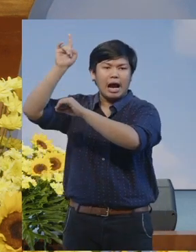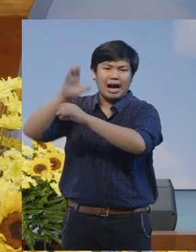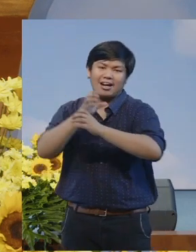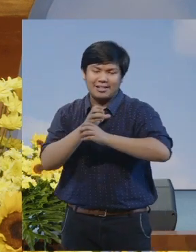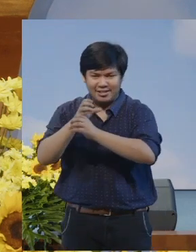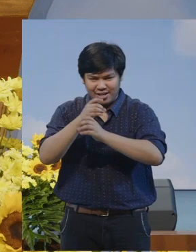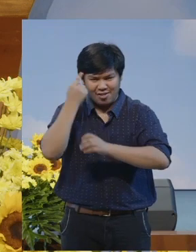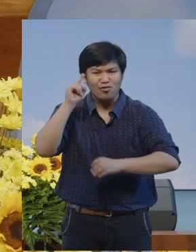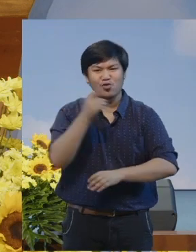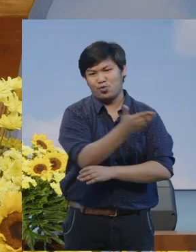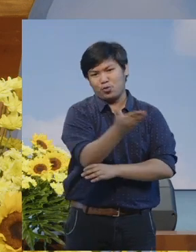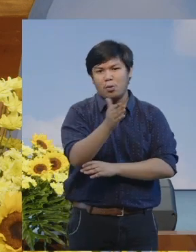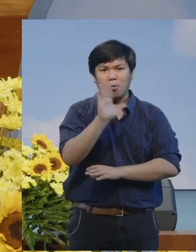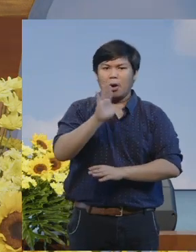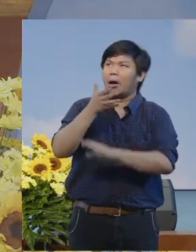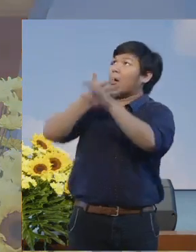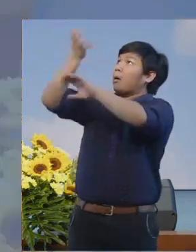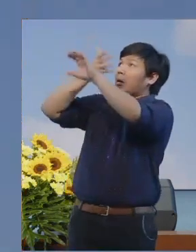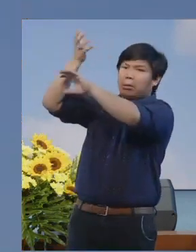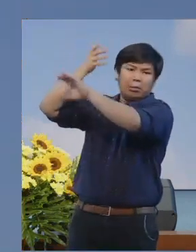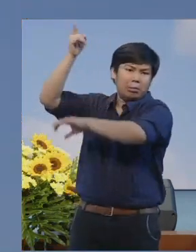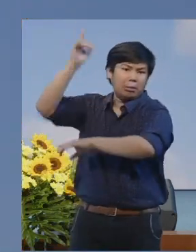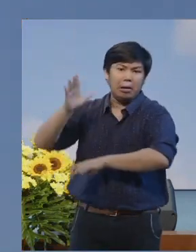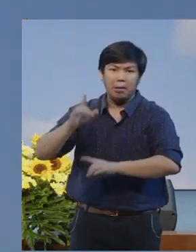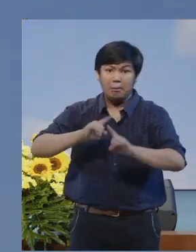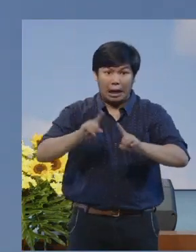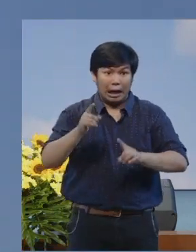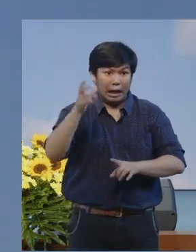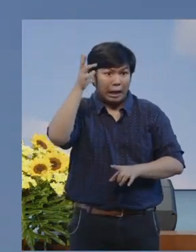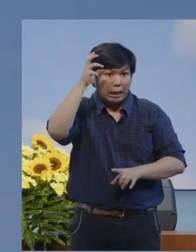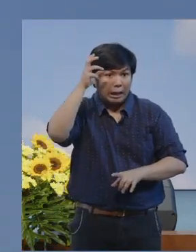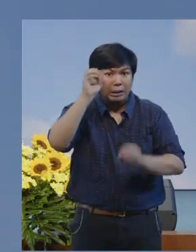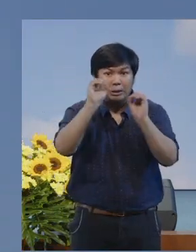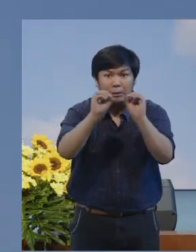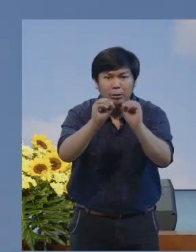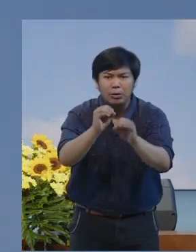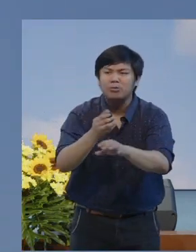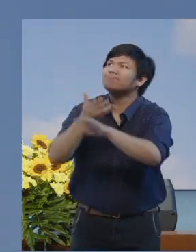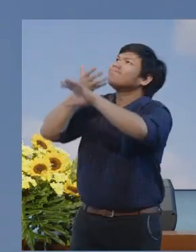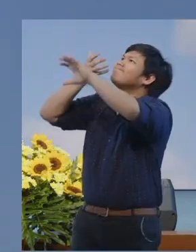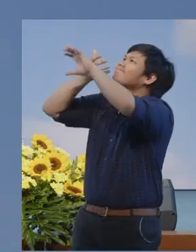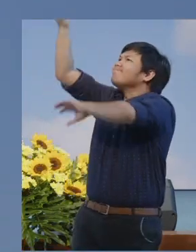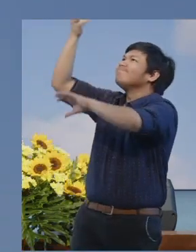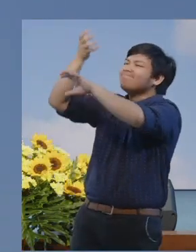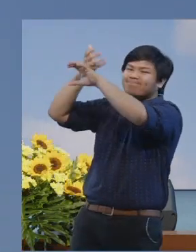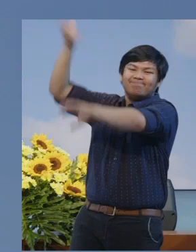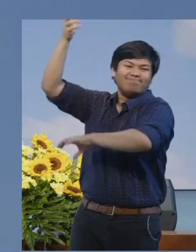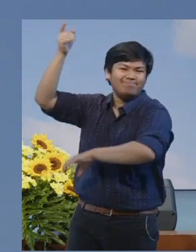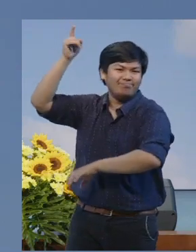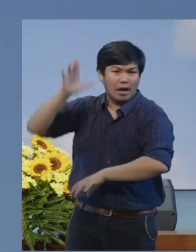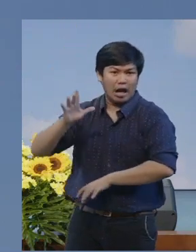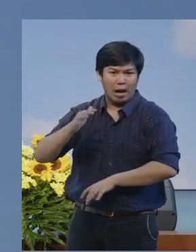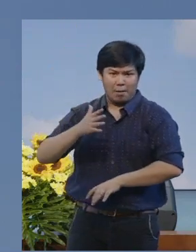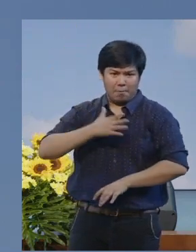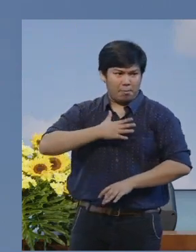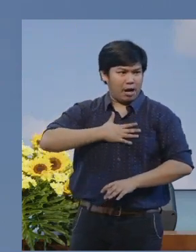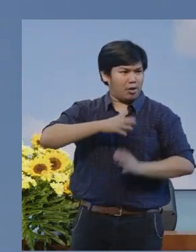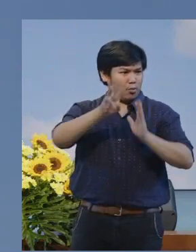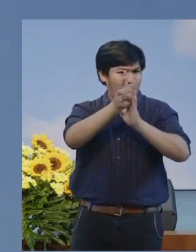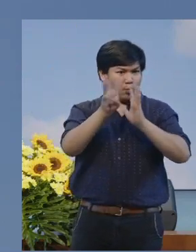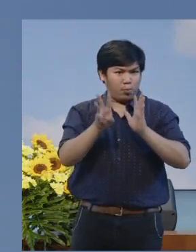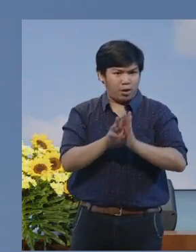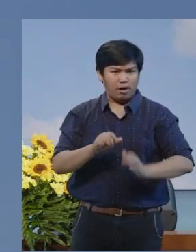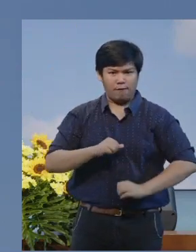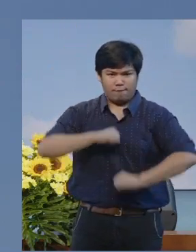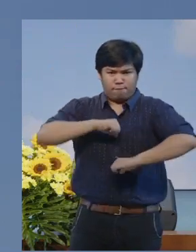So yan po ang kanyang ipinipilit na ituro sa bawat isa sa atin. Na ipilit ang ating kalooban